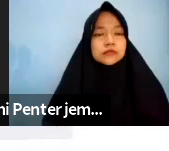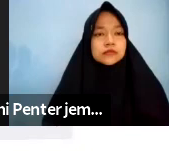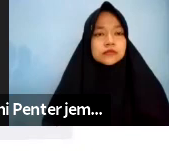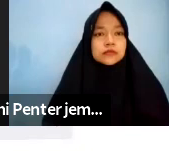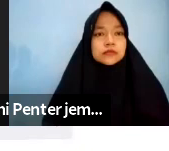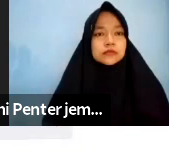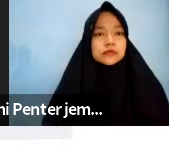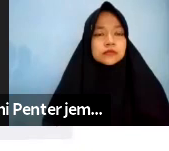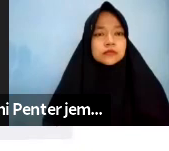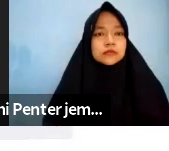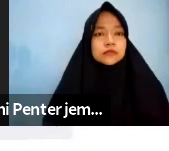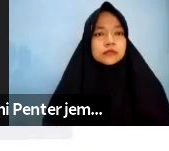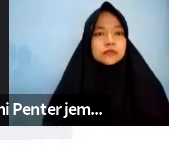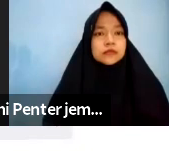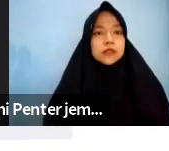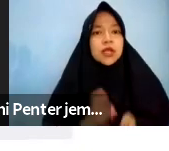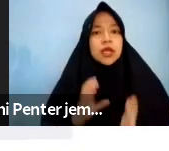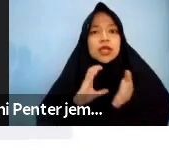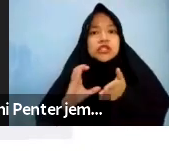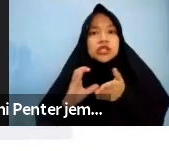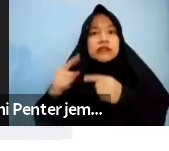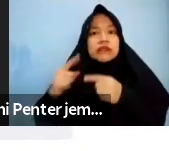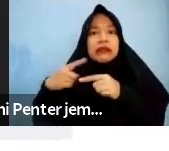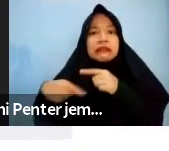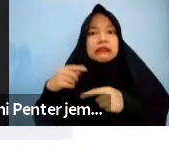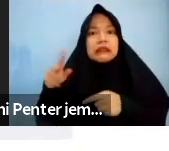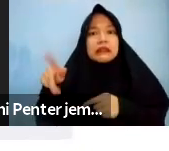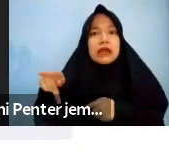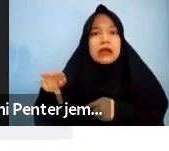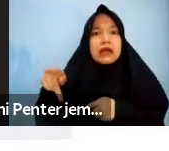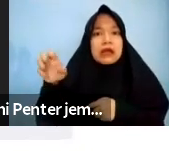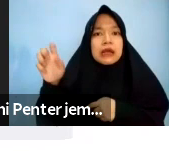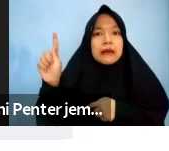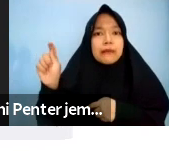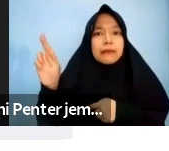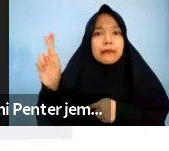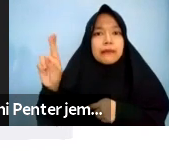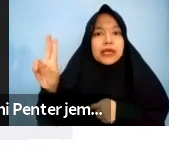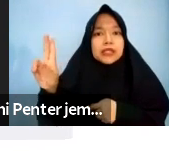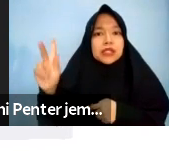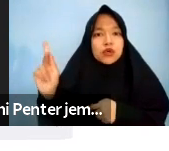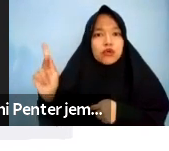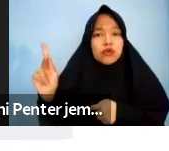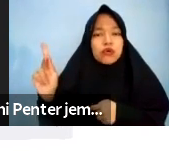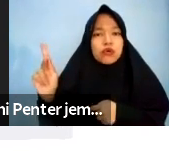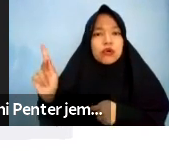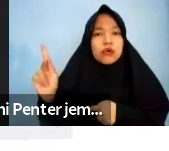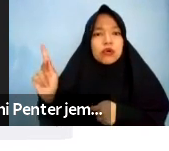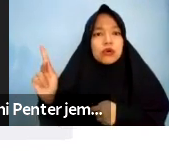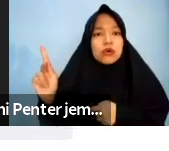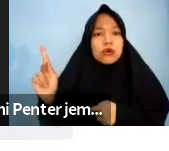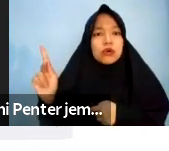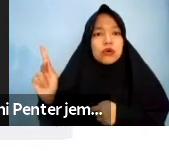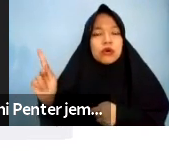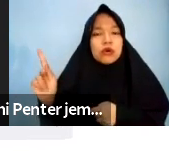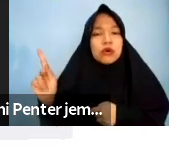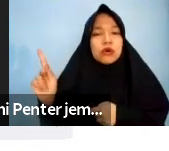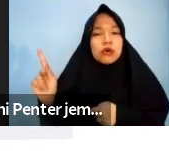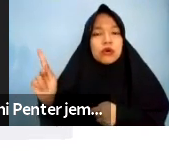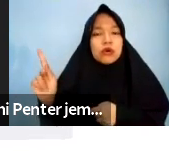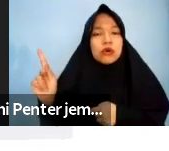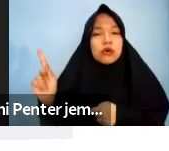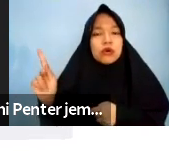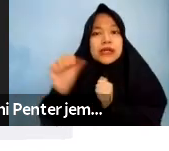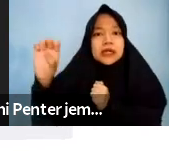kedua Kesatria itu berbalik menyerang Semar namun dalam hitungan detik saja Semar segera berbalik menghajar